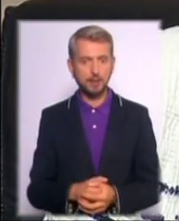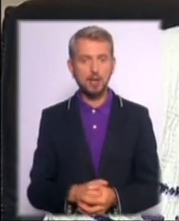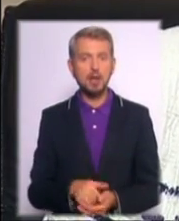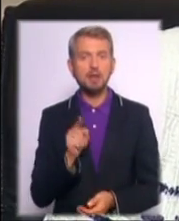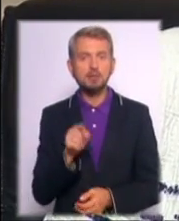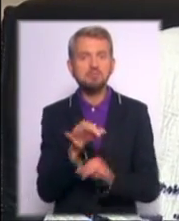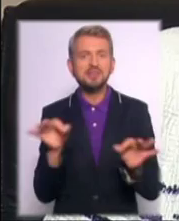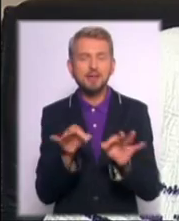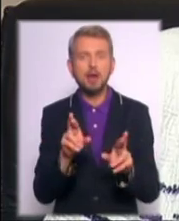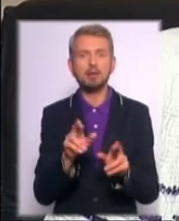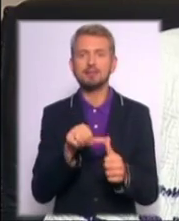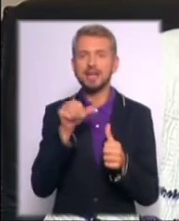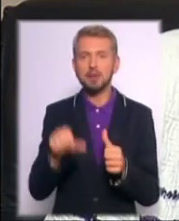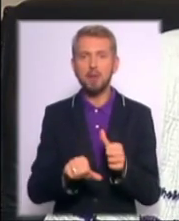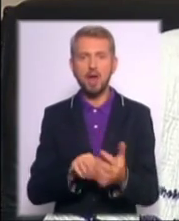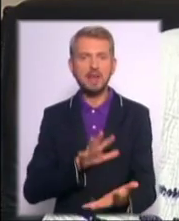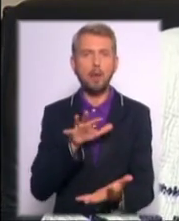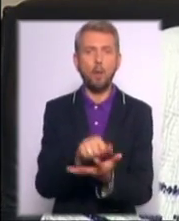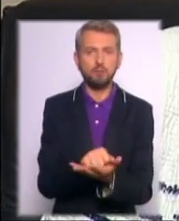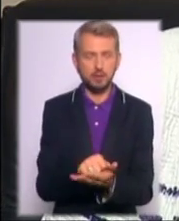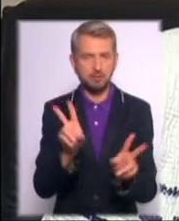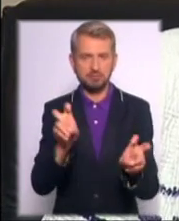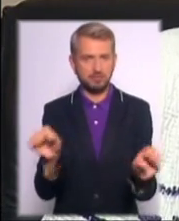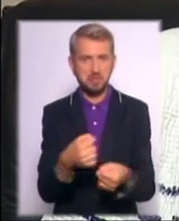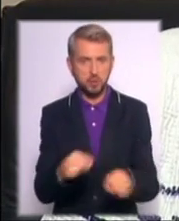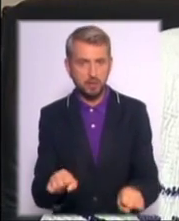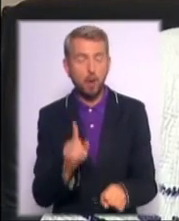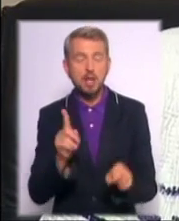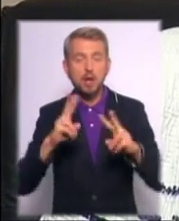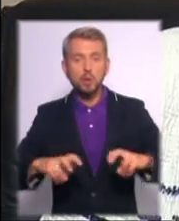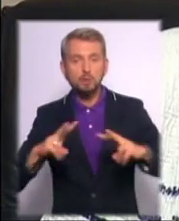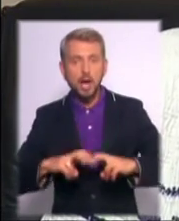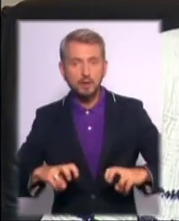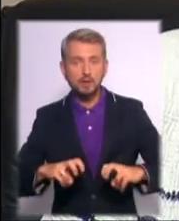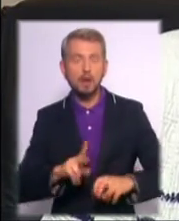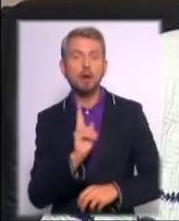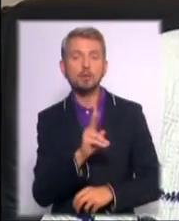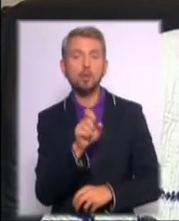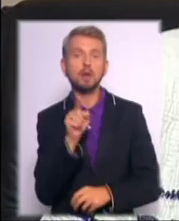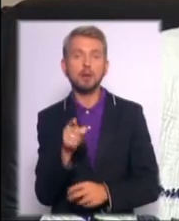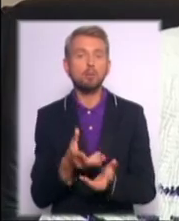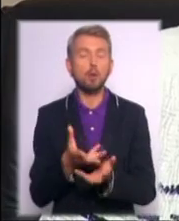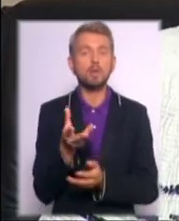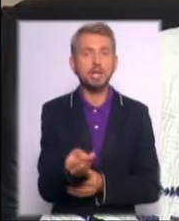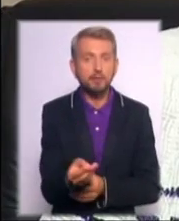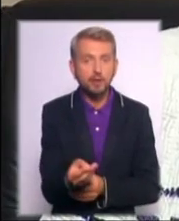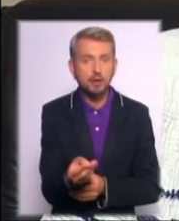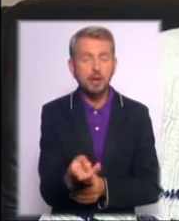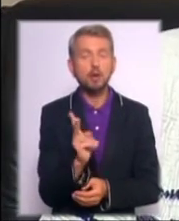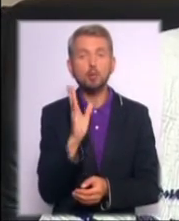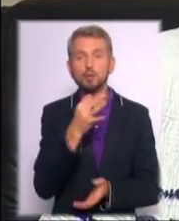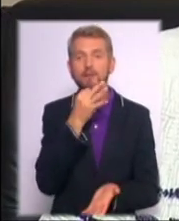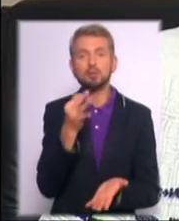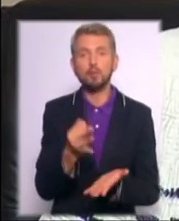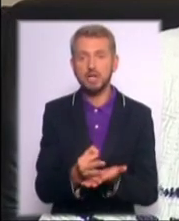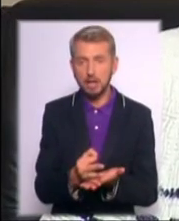крім рейдерського захоплення, не назвеш. Але розбиратися, хто за неї проплатив і хто буде